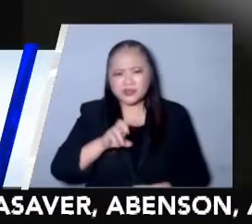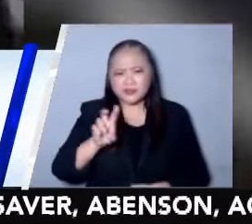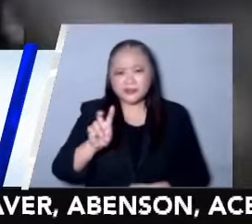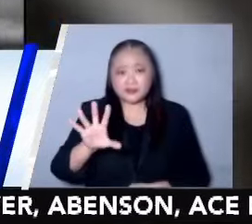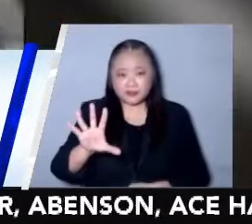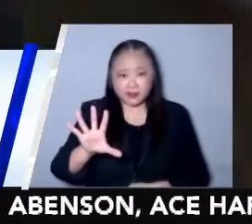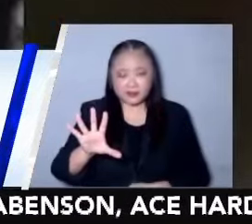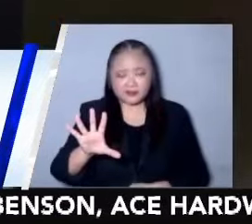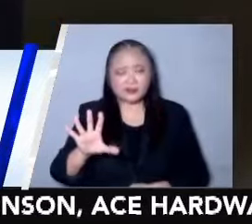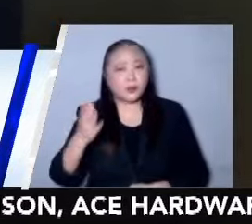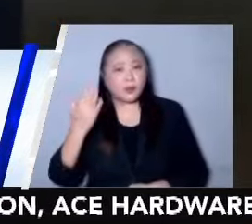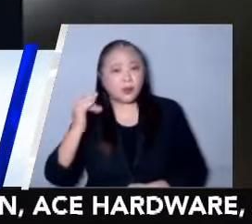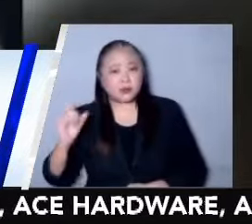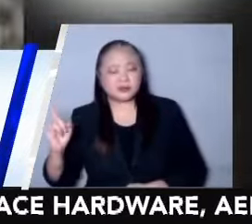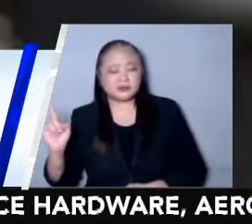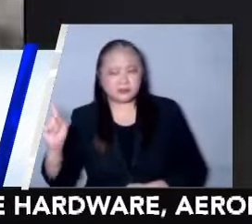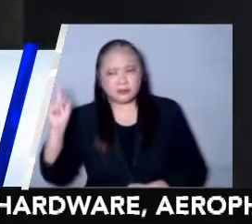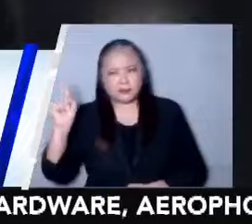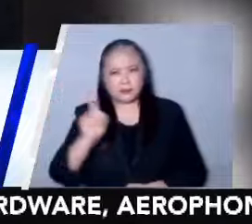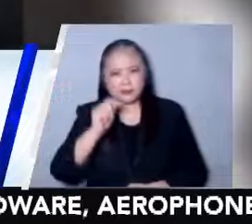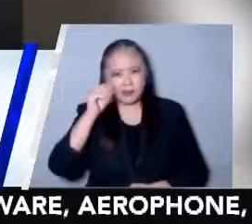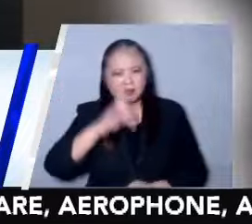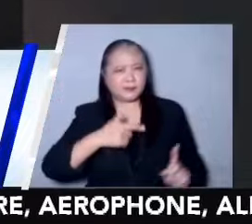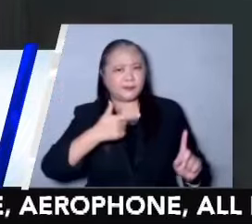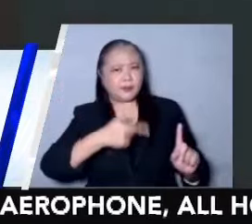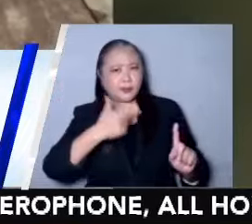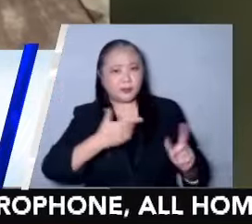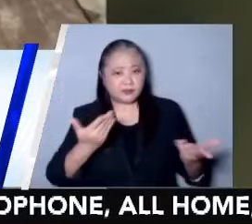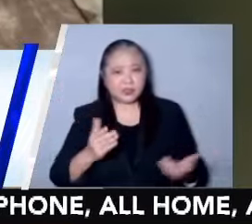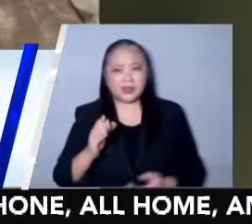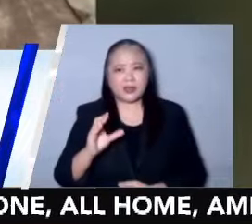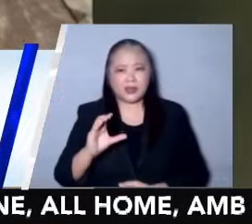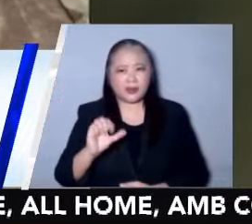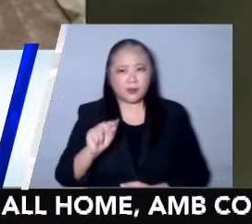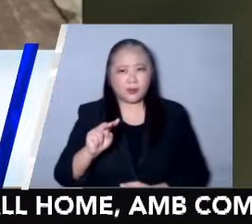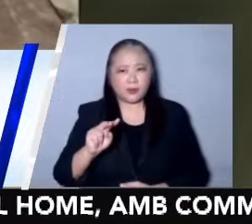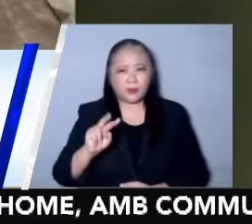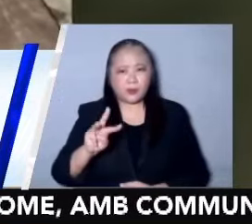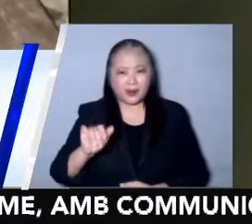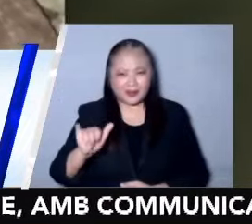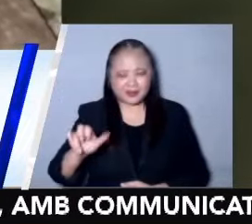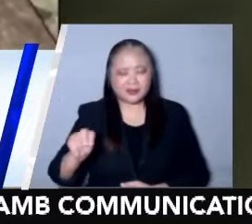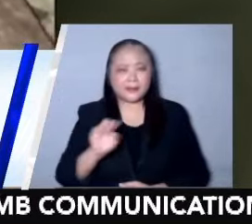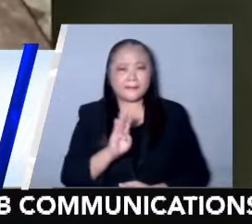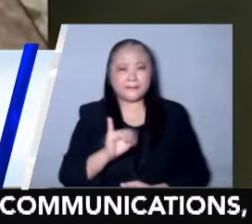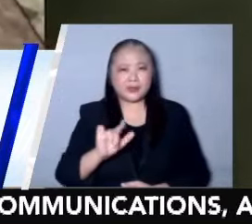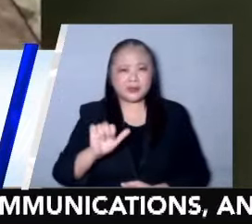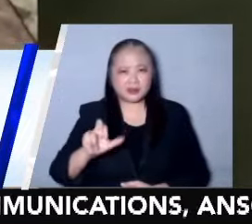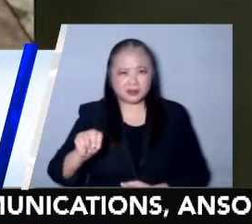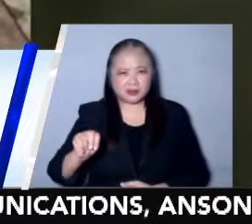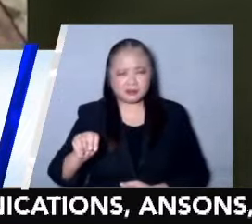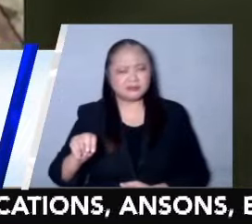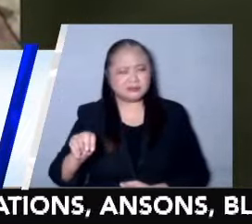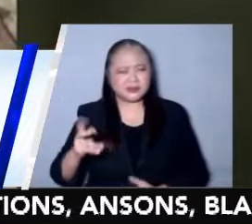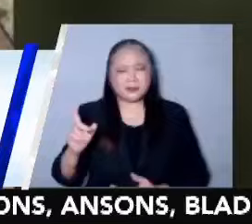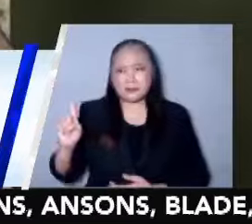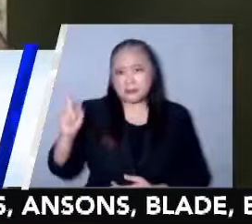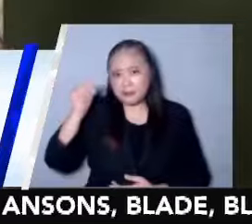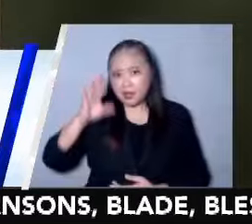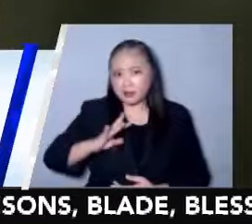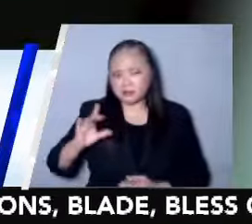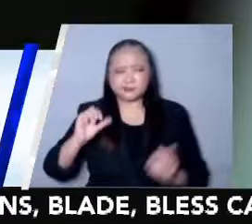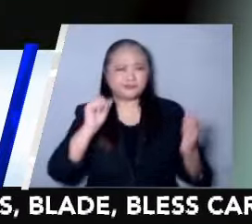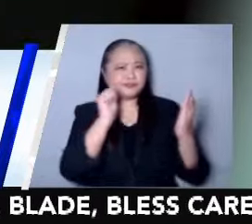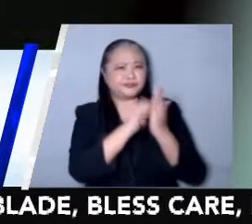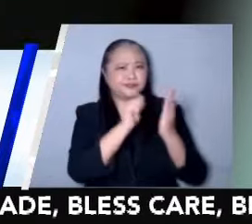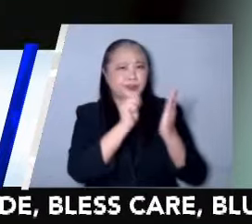kanyang dormitoryo sa Kawayan, Biliran. Batay sa imbestigasyon, may lalaking kumatok at naghanap sa madre. Nang lumapit sa